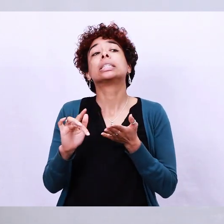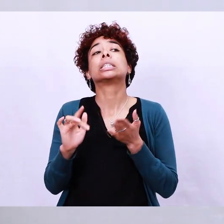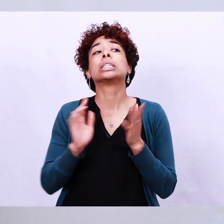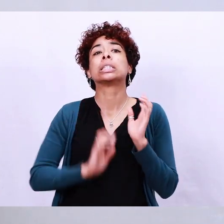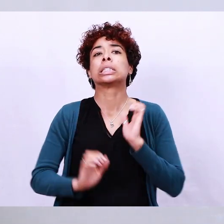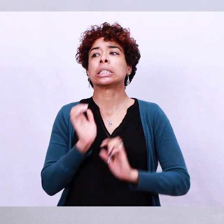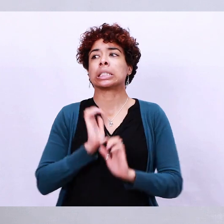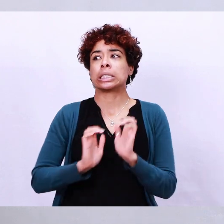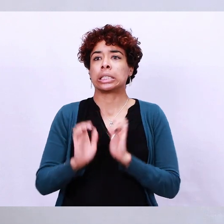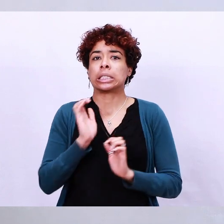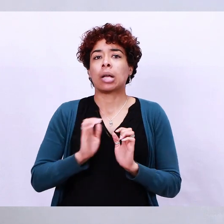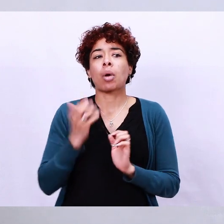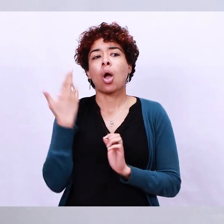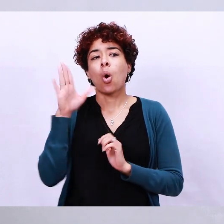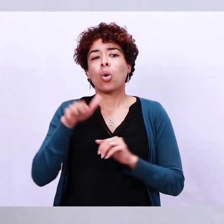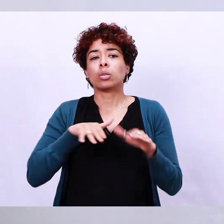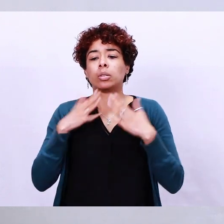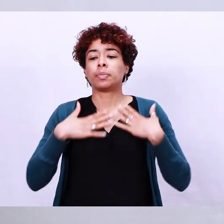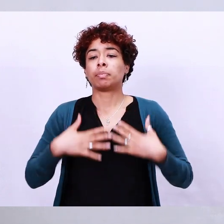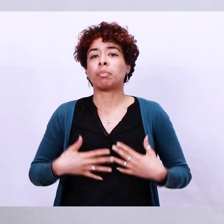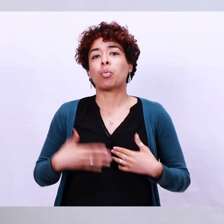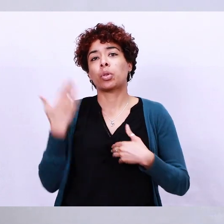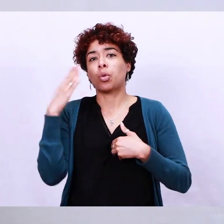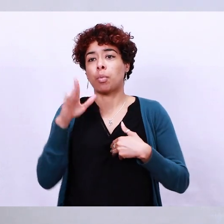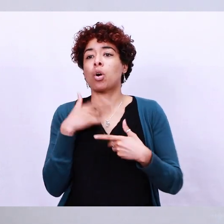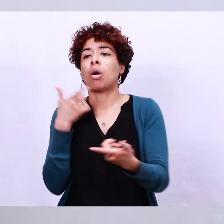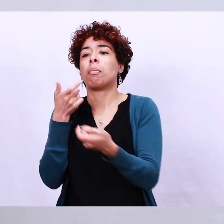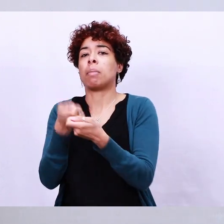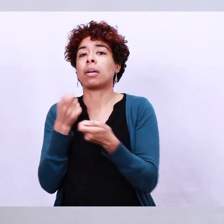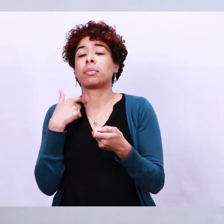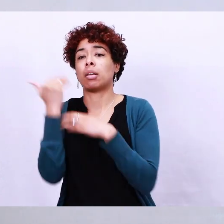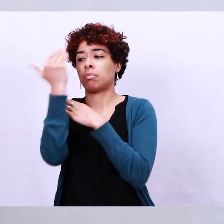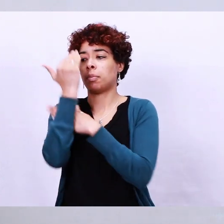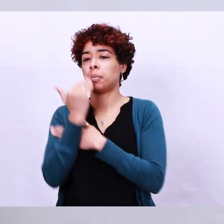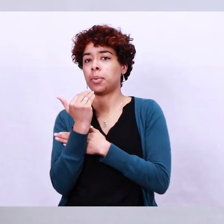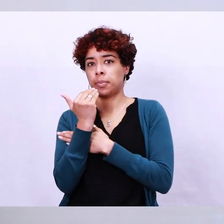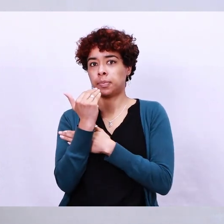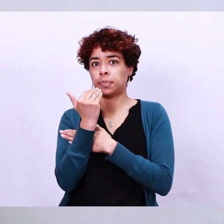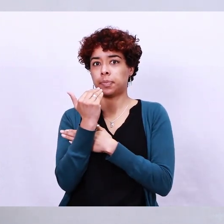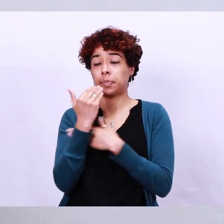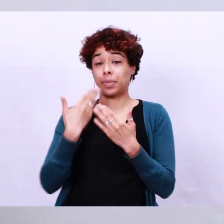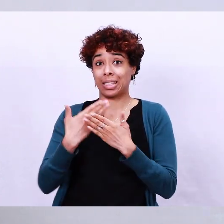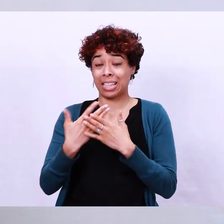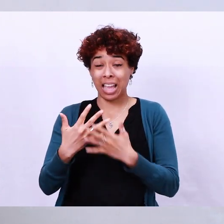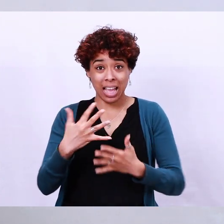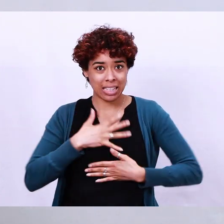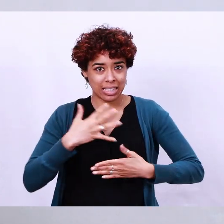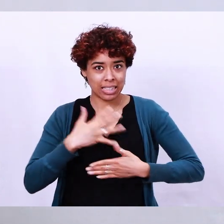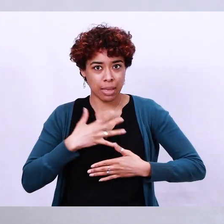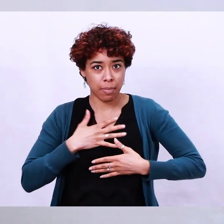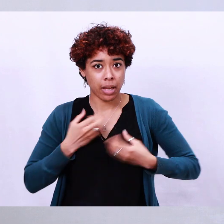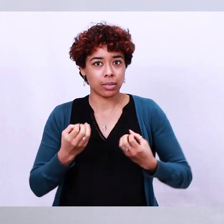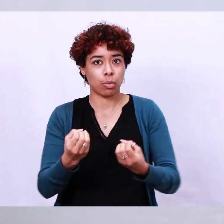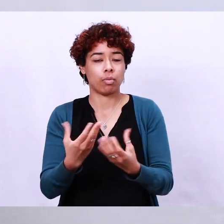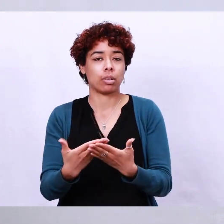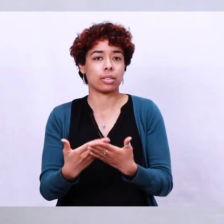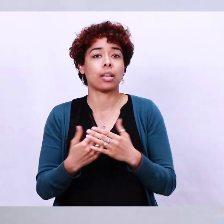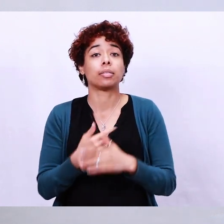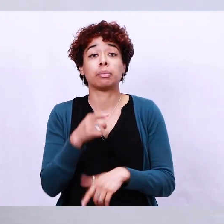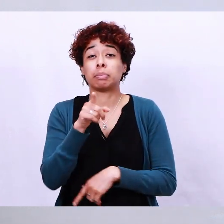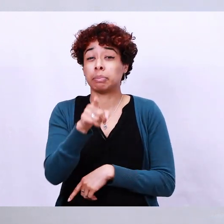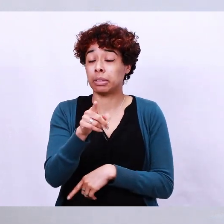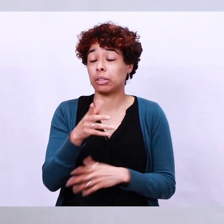vais utiliser une autre manière d'être pour me protéger. Et c'est la peur qui alimente ça. Et ce matin, si tu es